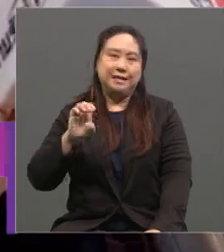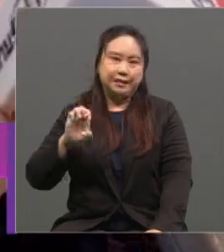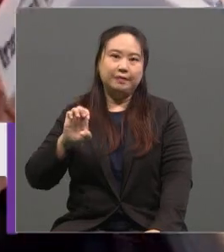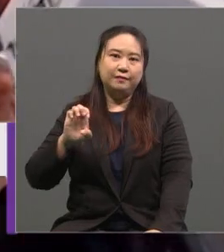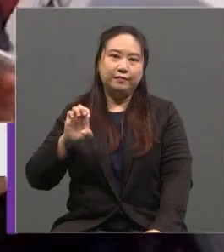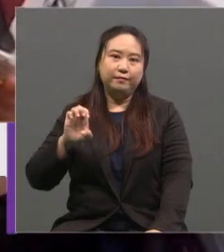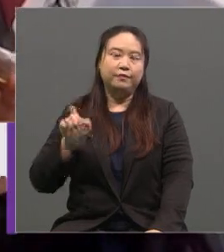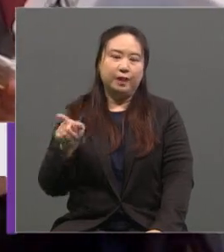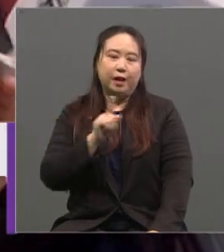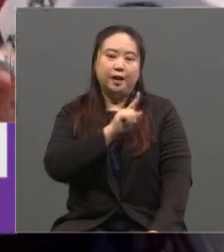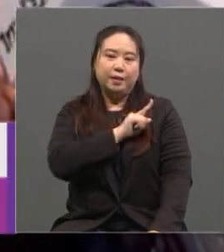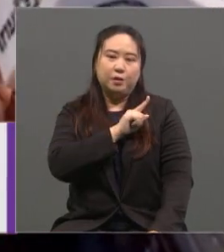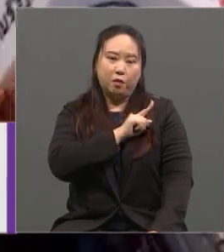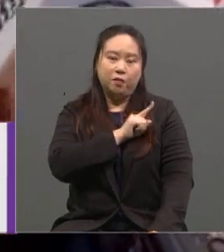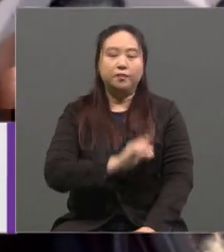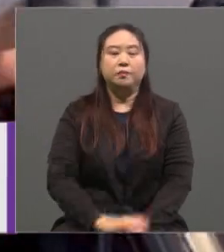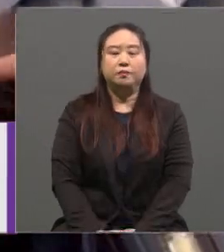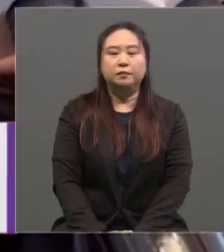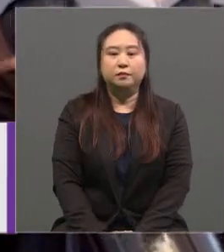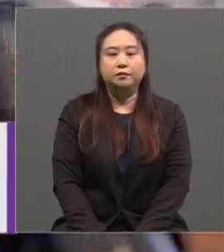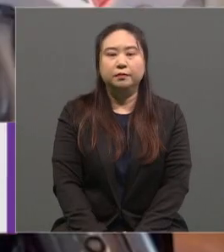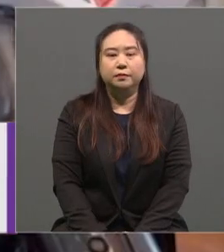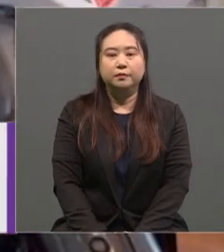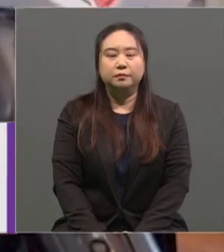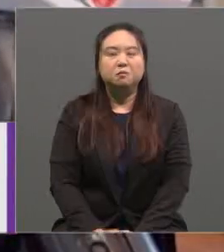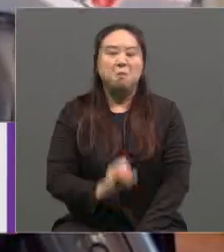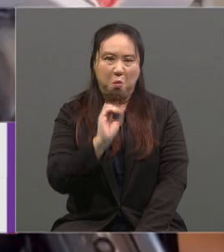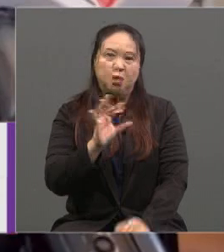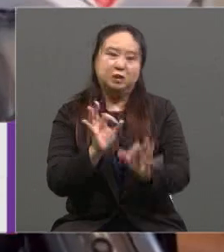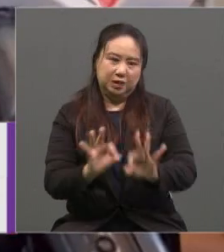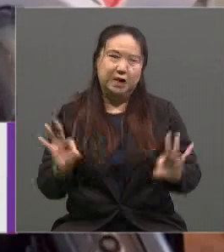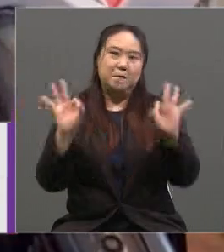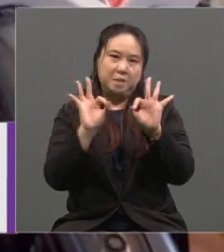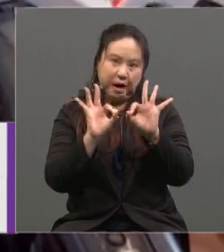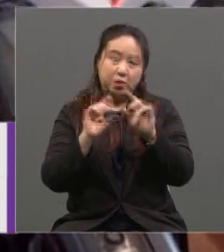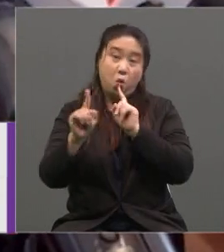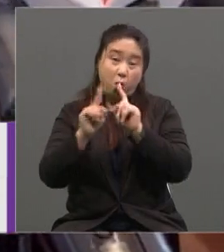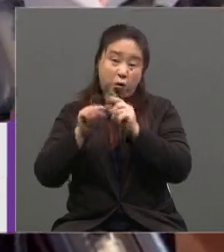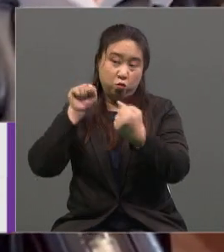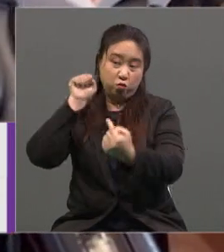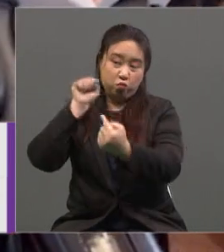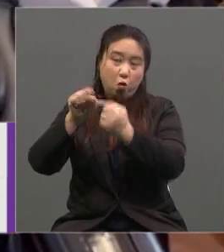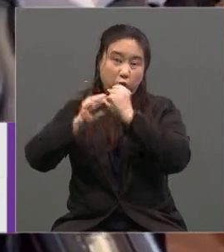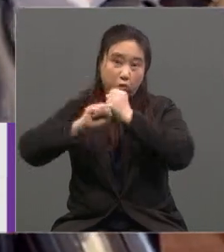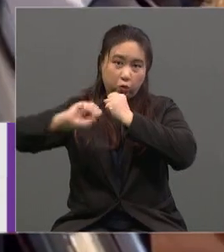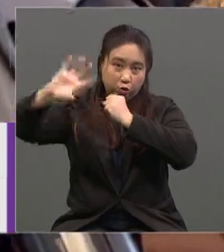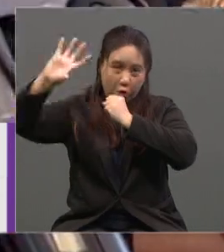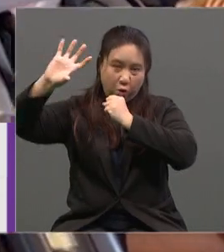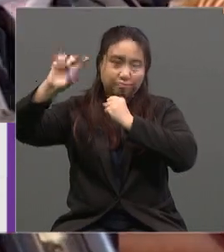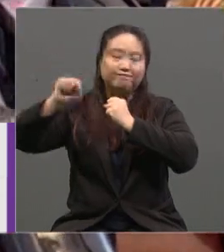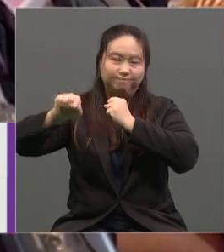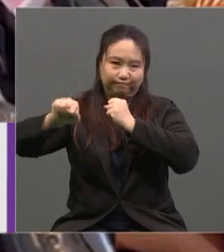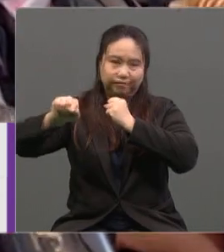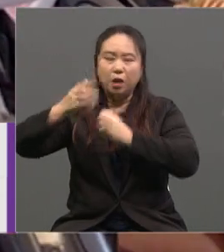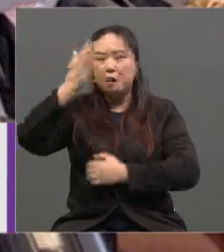ระทรวงดิจิทัลเพื่ เ อ พื่ เศ อ ร เ ษ ศร ฐ ษฐ กิ ก จ ิจ และสังคมนะครับ อื เข ม าบอกว่าสำคัญเลยว่าต้องไปคุยกับกสทช.ในเรื่องของระบบการสื่อสารทั้งหลายเนี่ยนะ